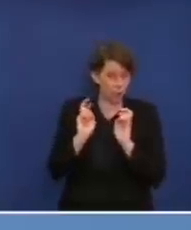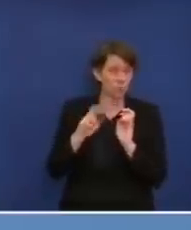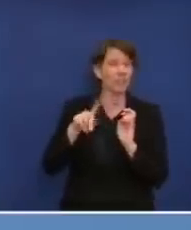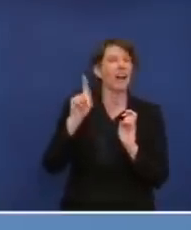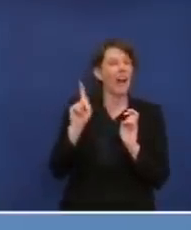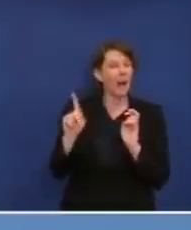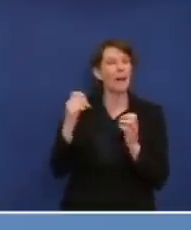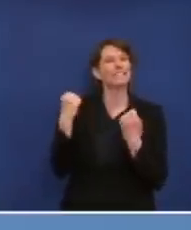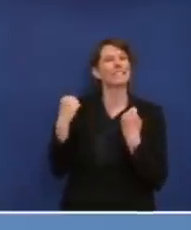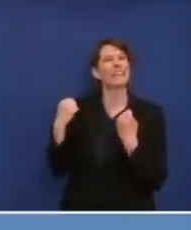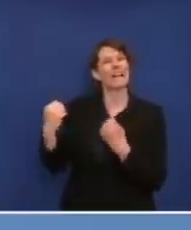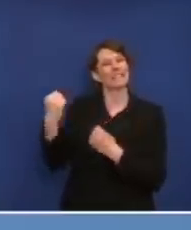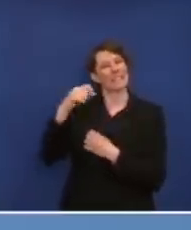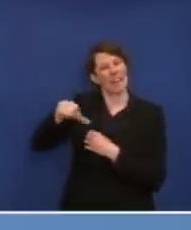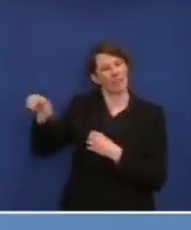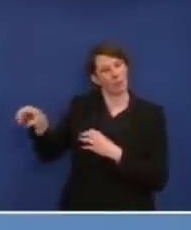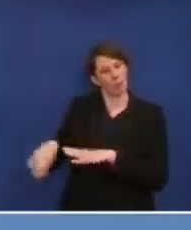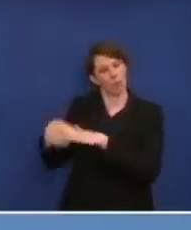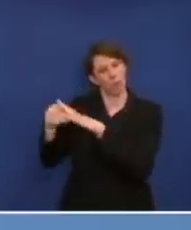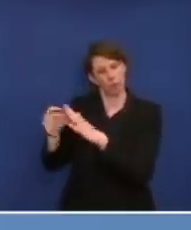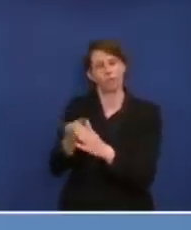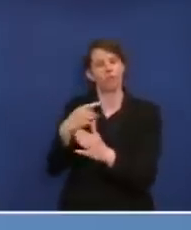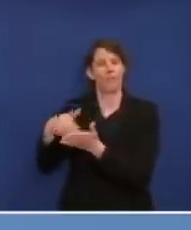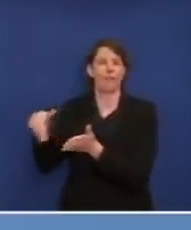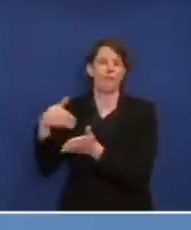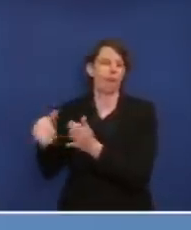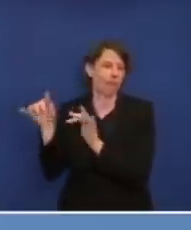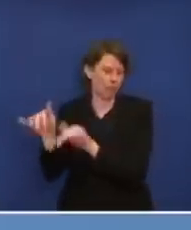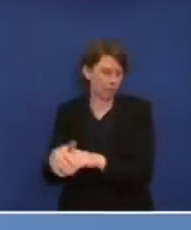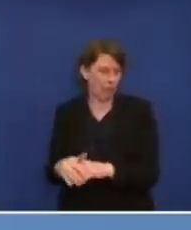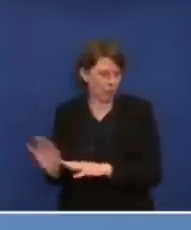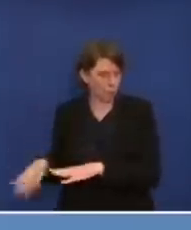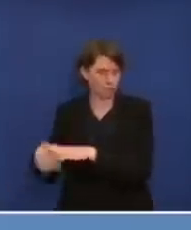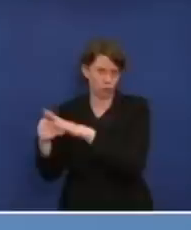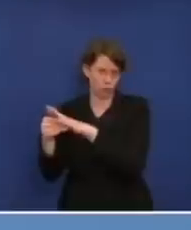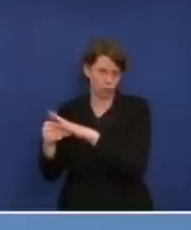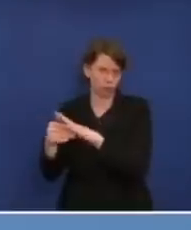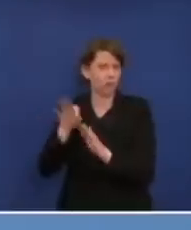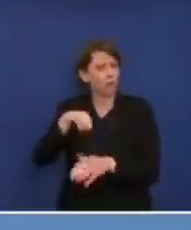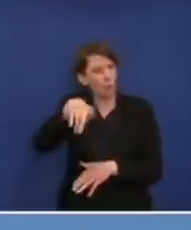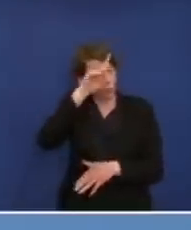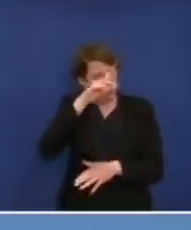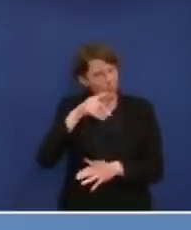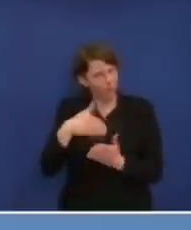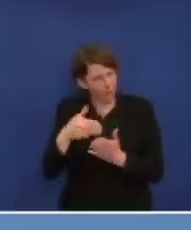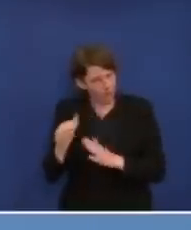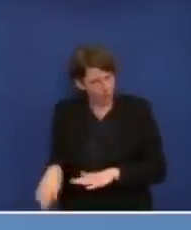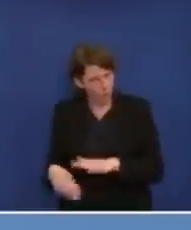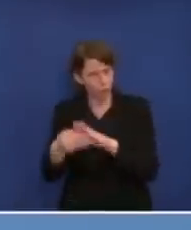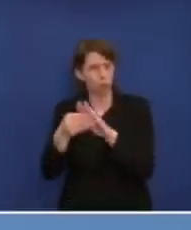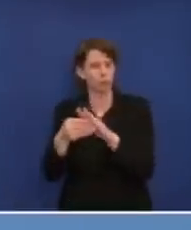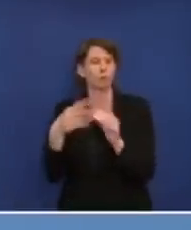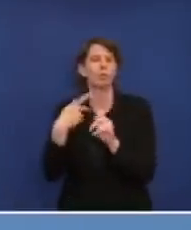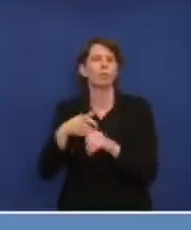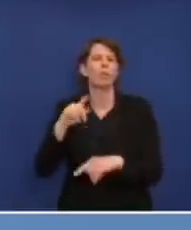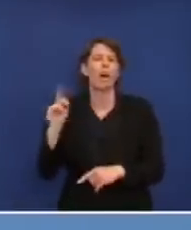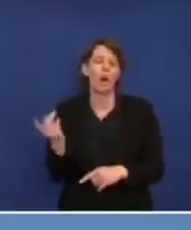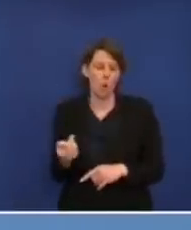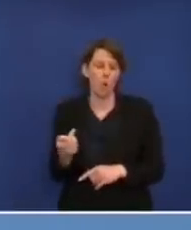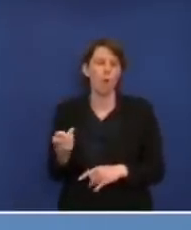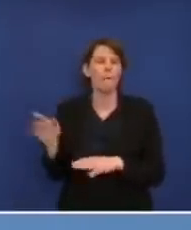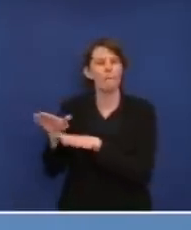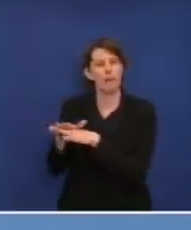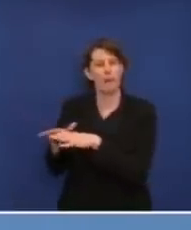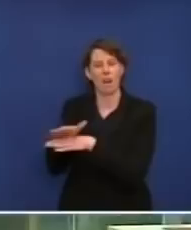afghanischen Sicherheitskräfte ja weitergeht, sowohl für die Polizei als auch im